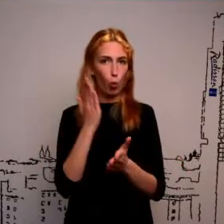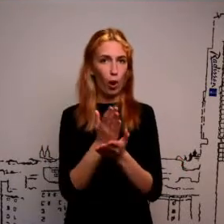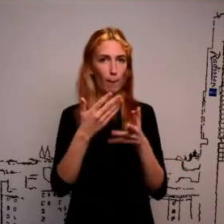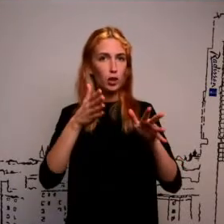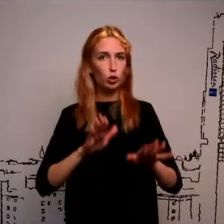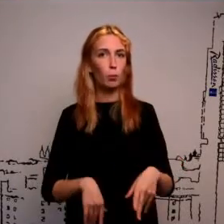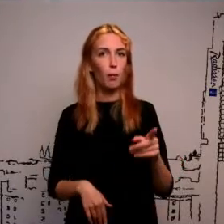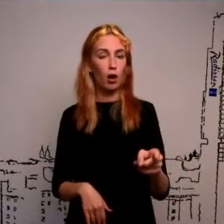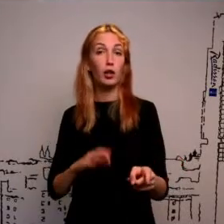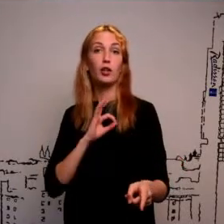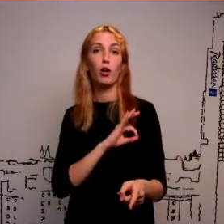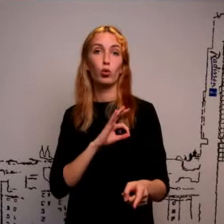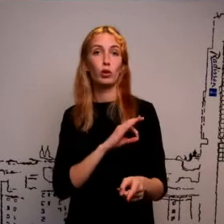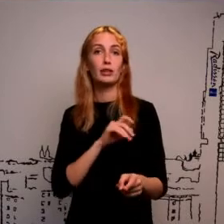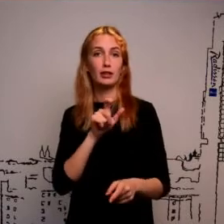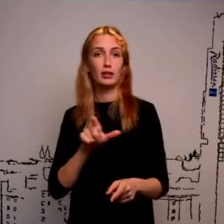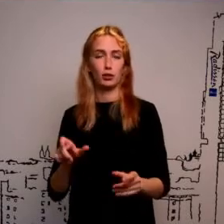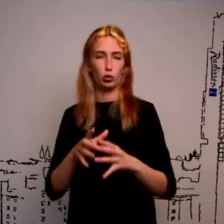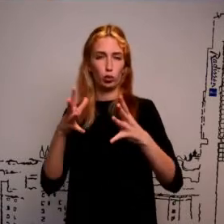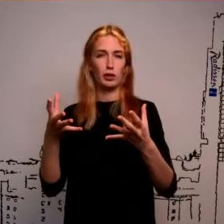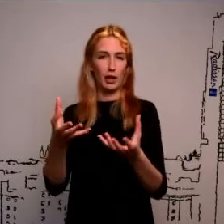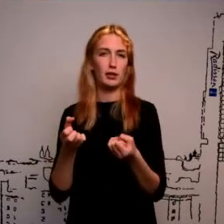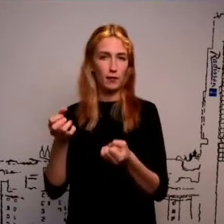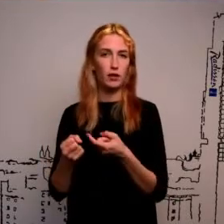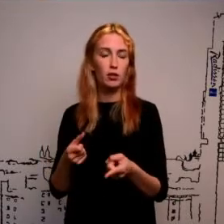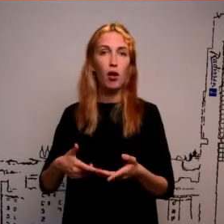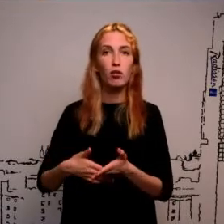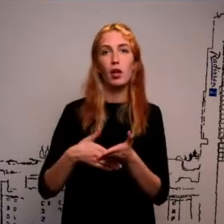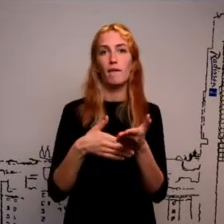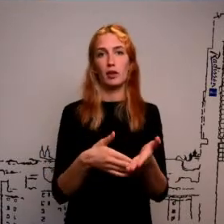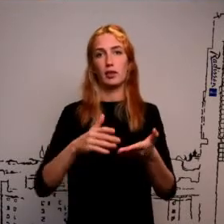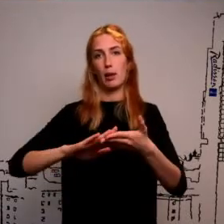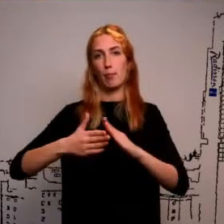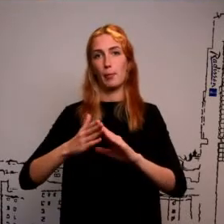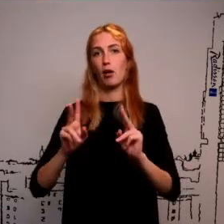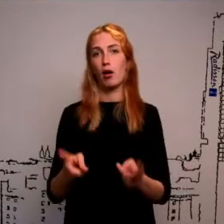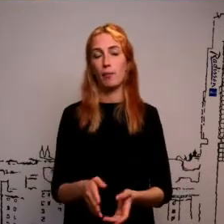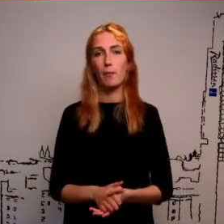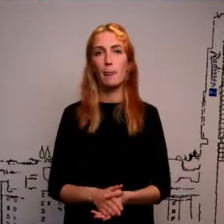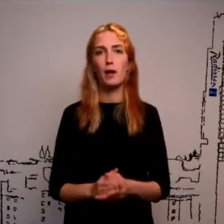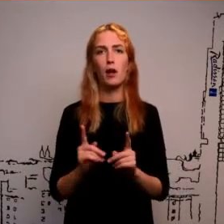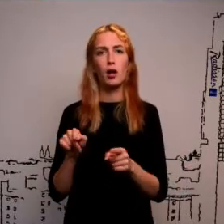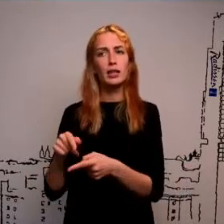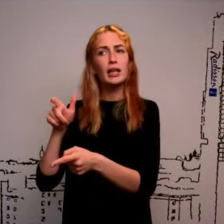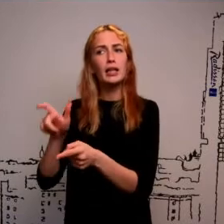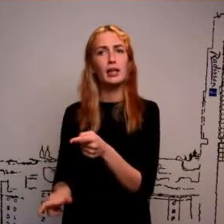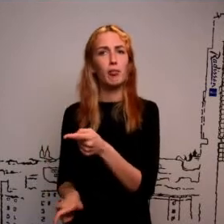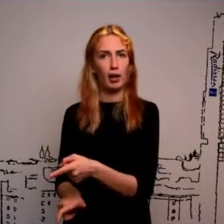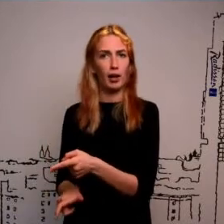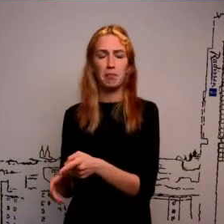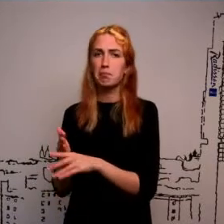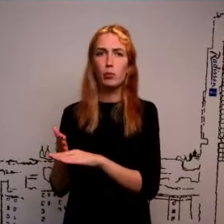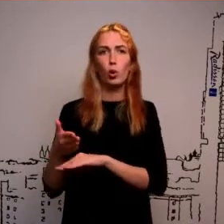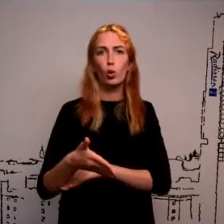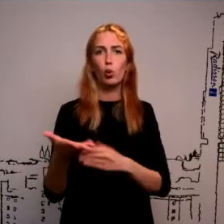ja sageli ka juristid suurtes ettevõtetes, kes aitavad lepingutega. Kuhu see vaene inimene siis võiks